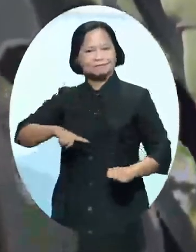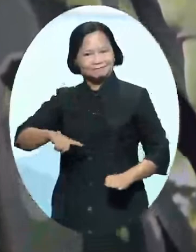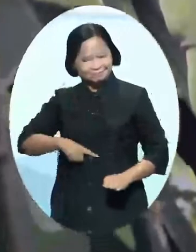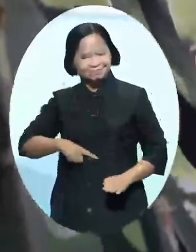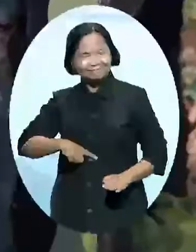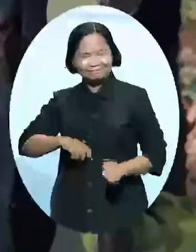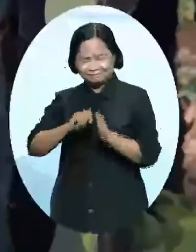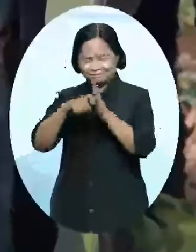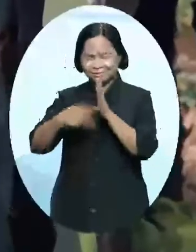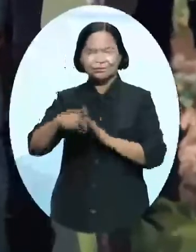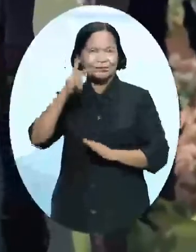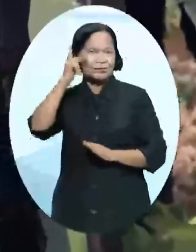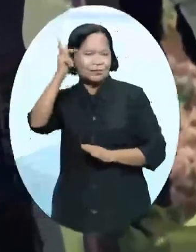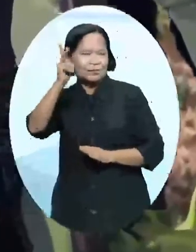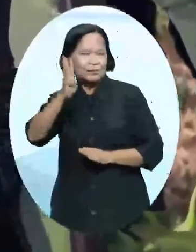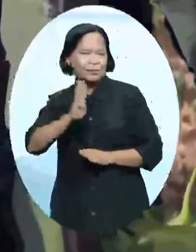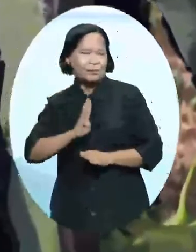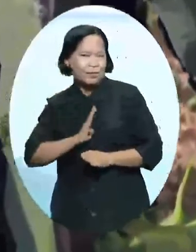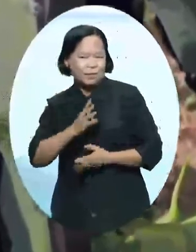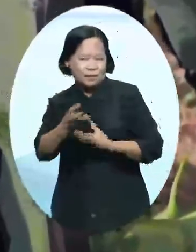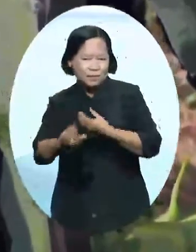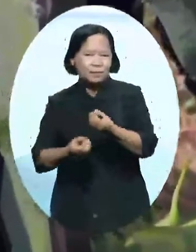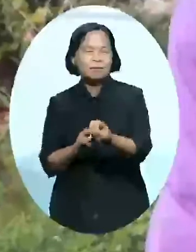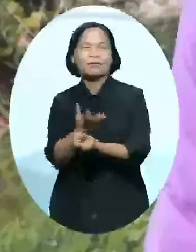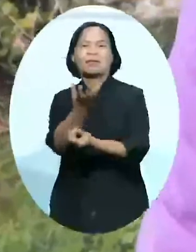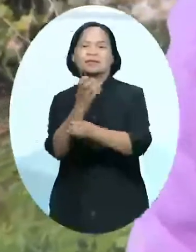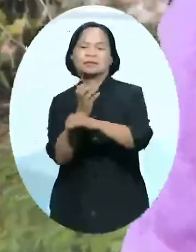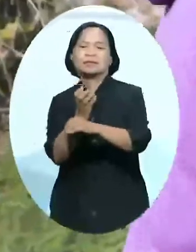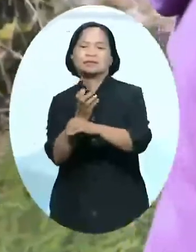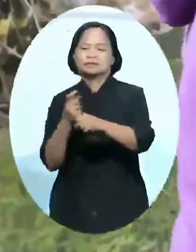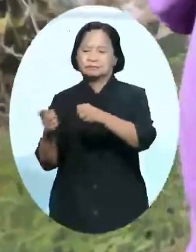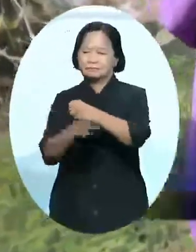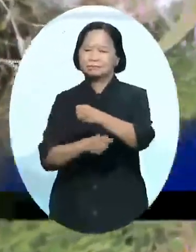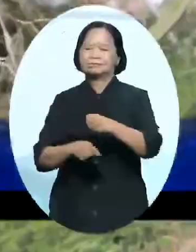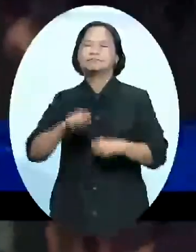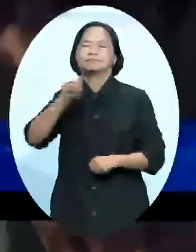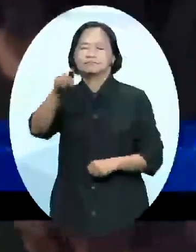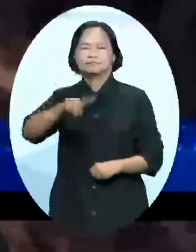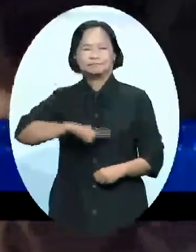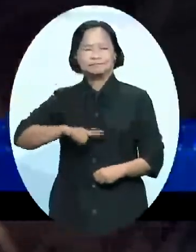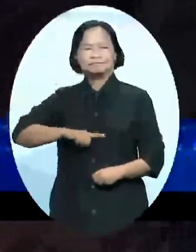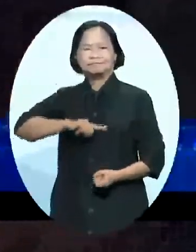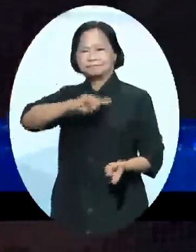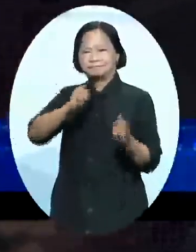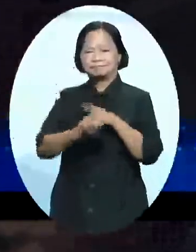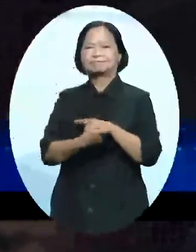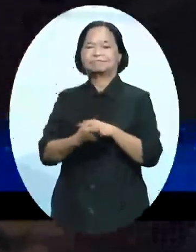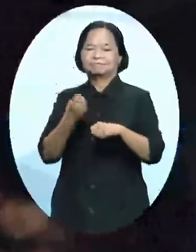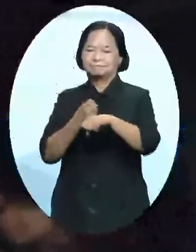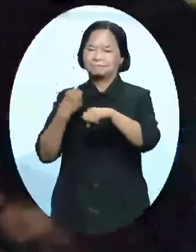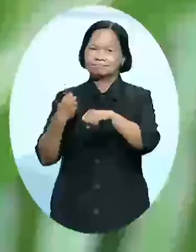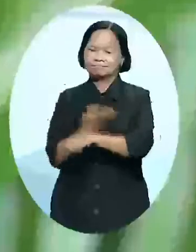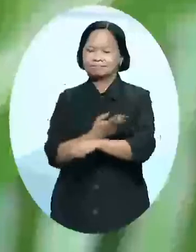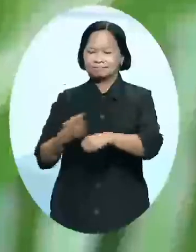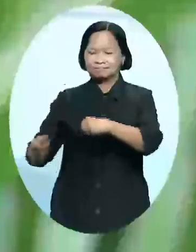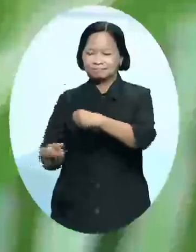quyết khó khăn này, Bộ Công Thương đề nghị các doanh nghiệp đẩy mạnh việc xuất khẩu nông sản chính ngạch sang Trung Quốc, cần chuyển đổi tư duy sản xuất nông nghiệp từ tư